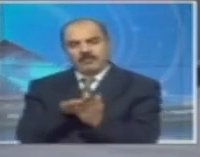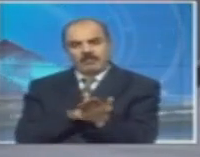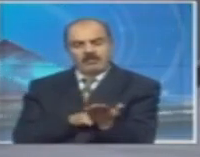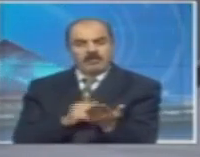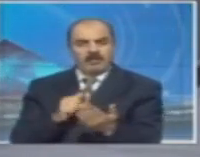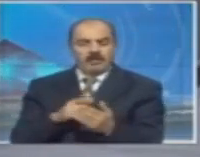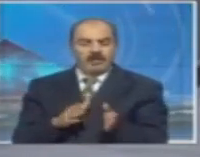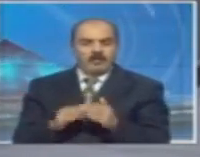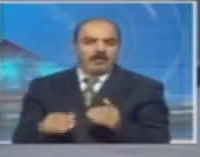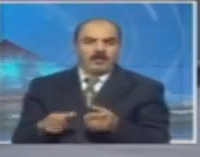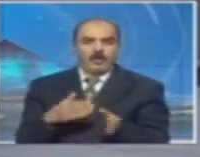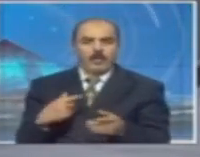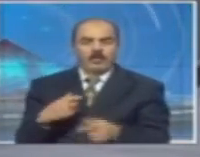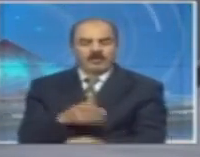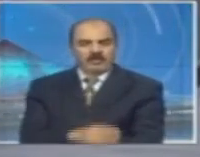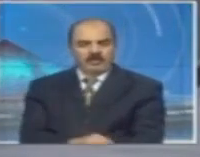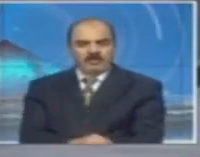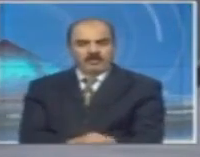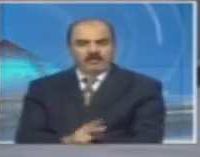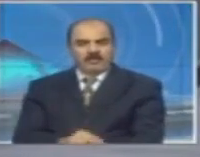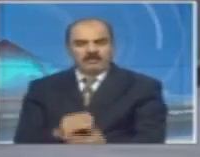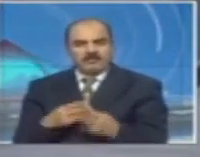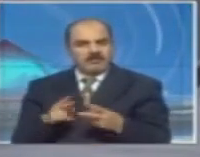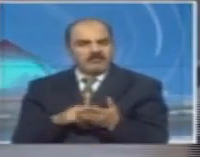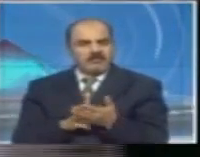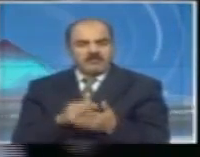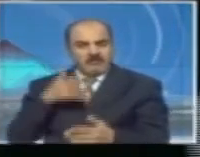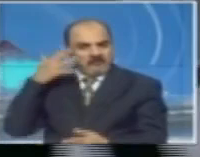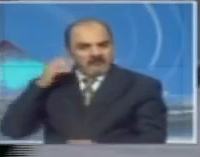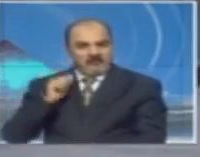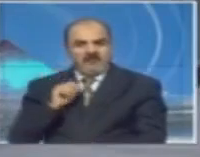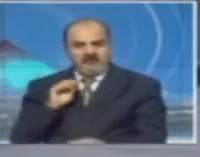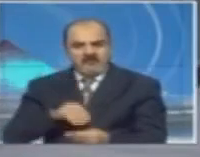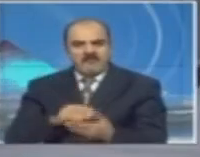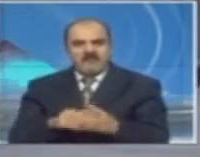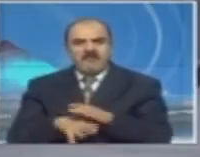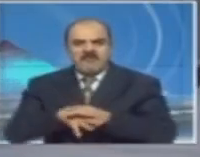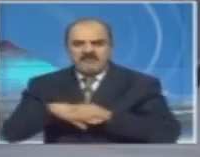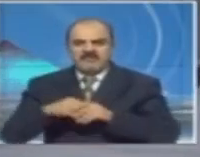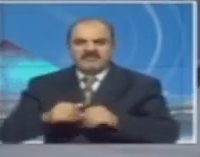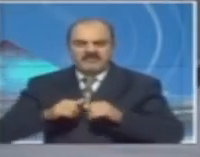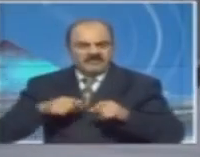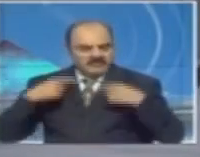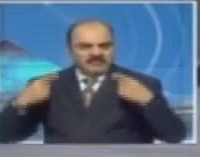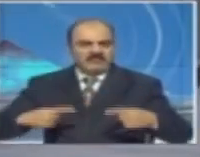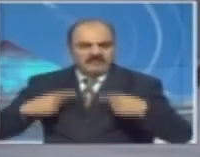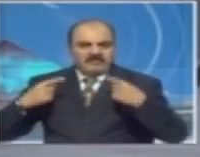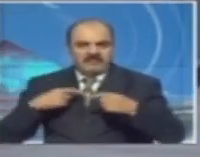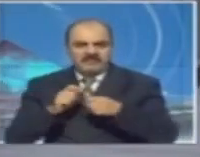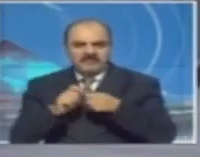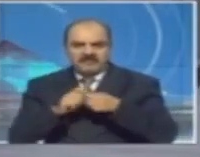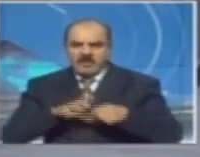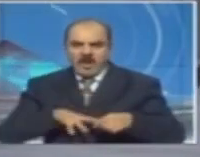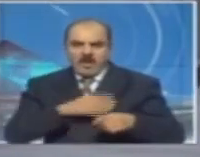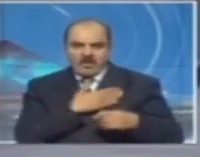انشاء صندوق مصر الرقميه ومن ثم جهات موافقه مجلس الشيوخ من حيث المبدا على مشروع القانون الذي يعمل على تحسين الاداء